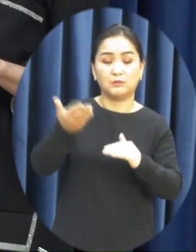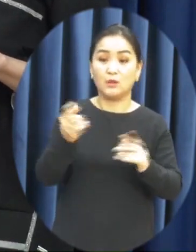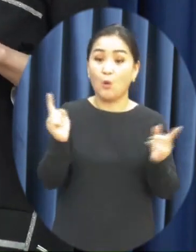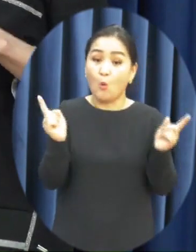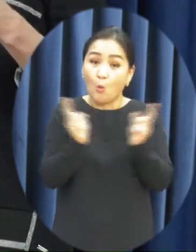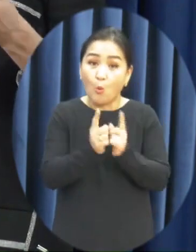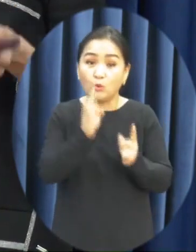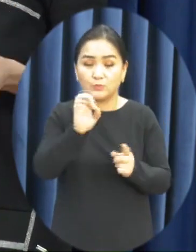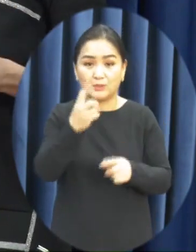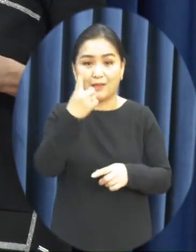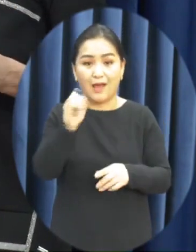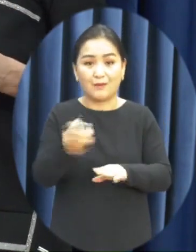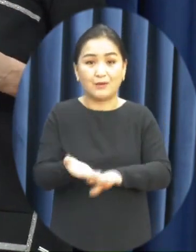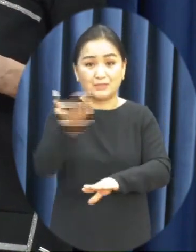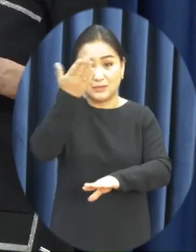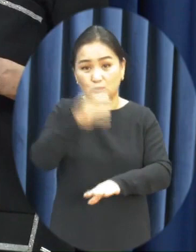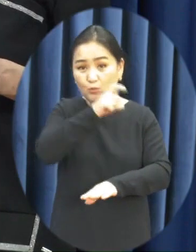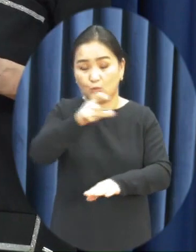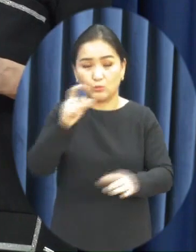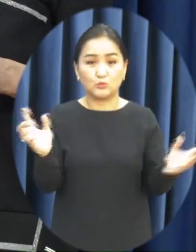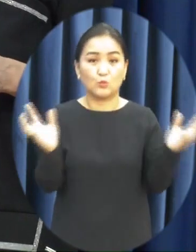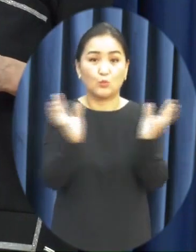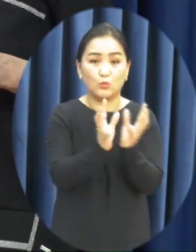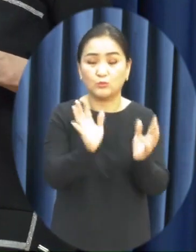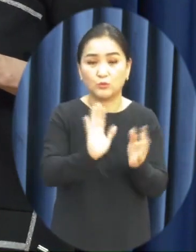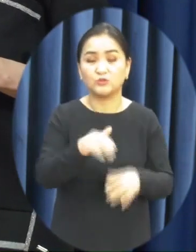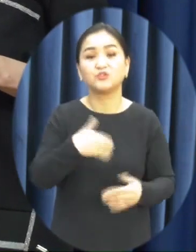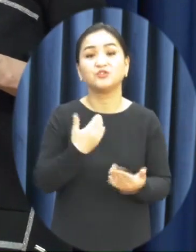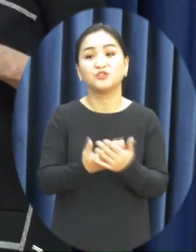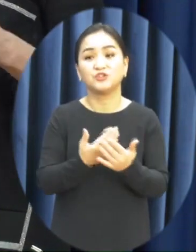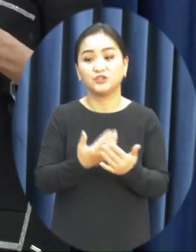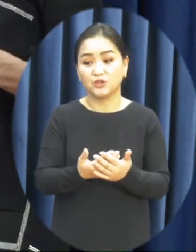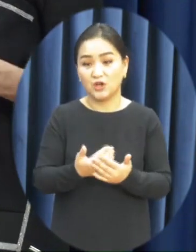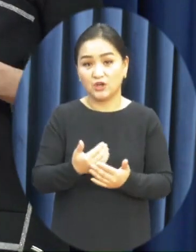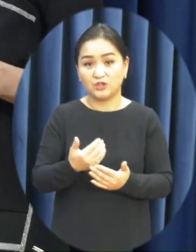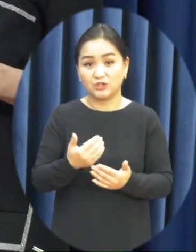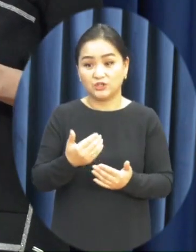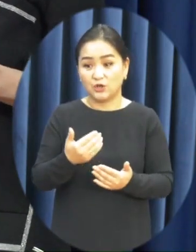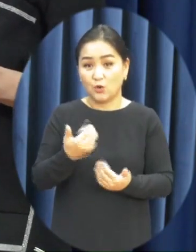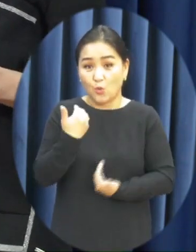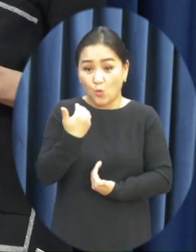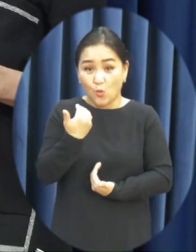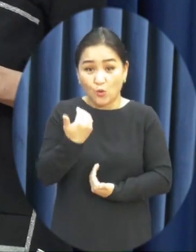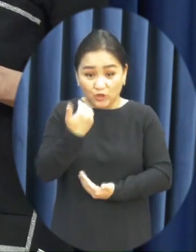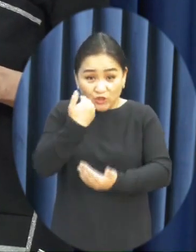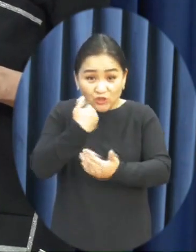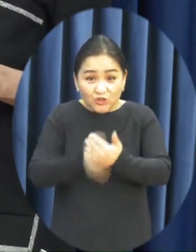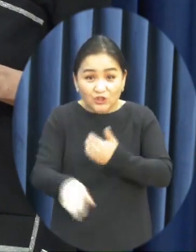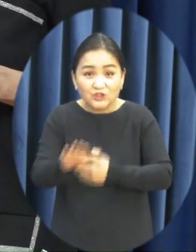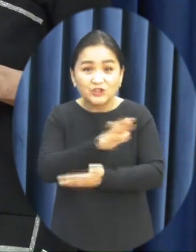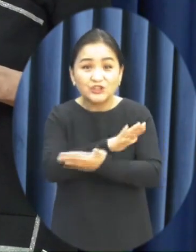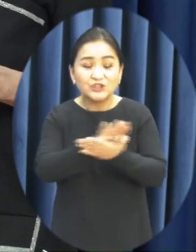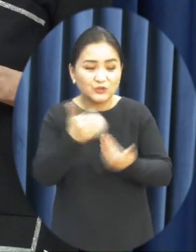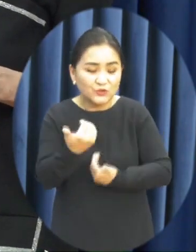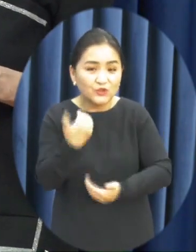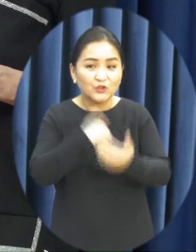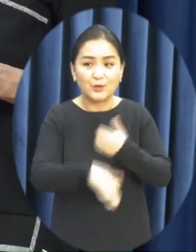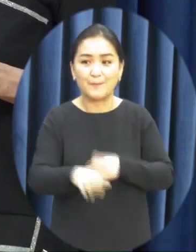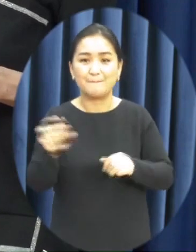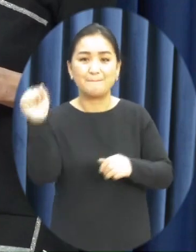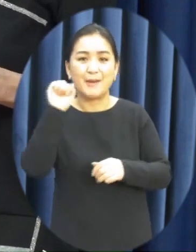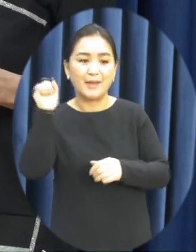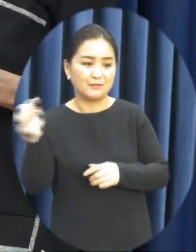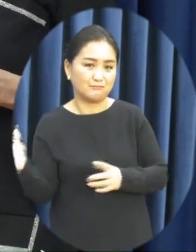པའི གལ ལུག སླི སླིག པའི གུག ཏེད གུག དགི པར སླིག